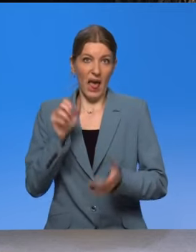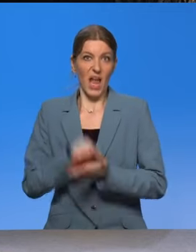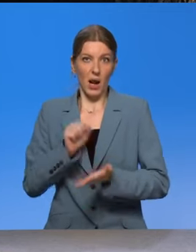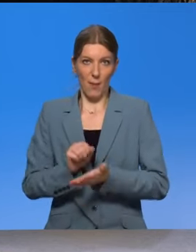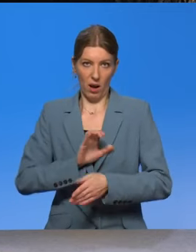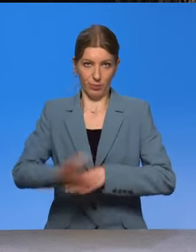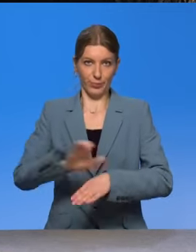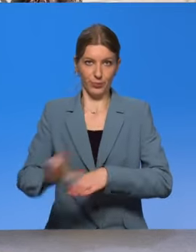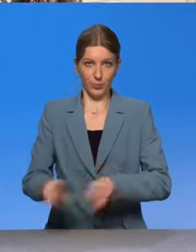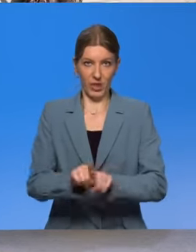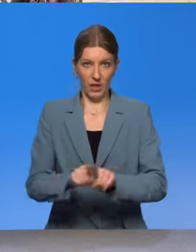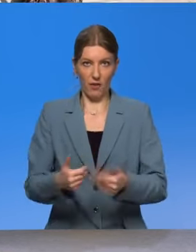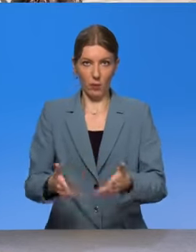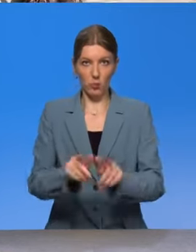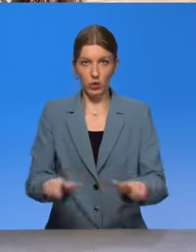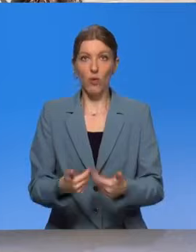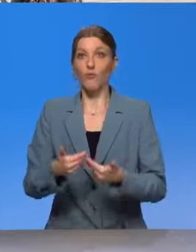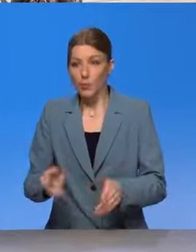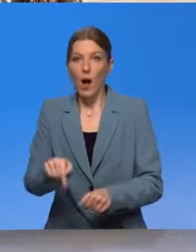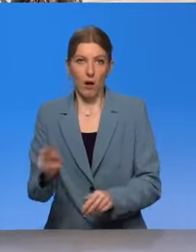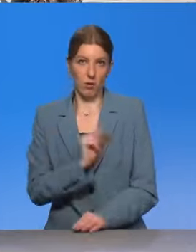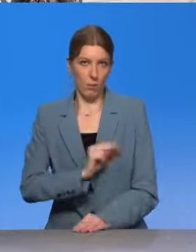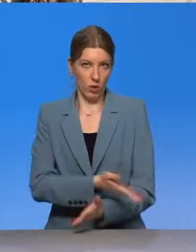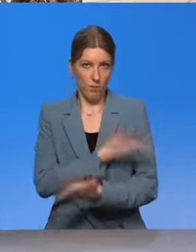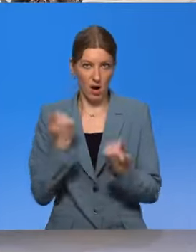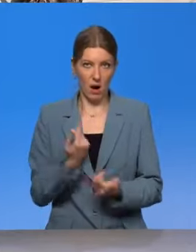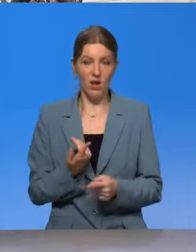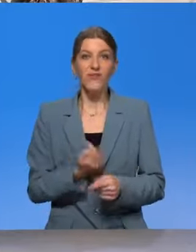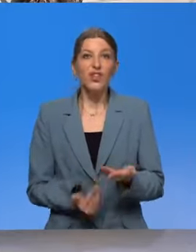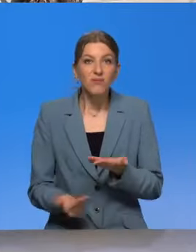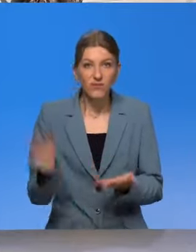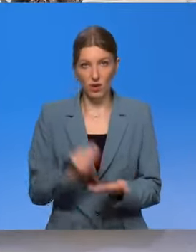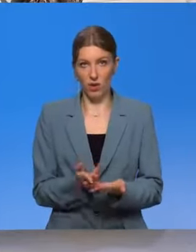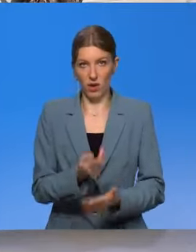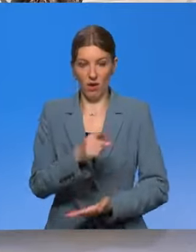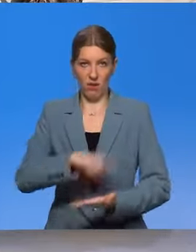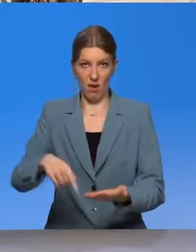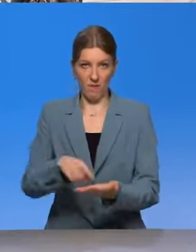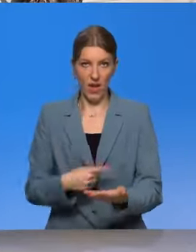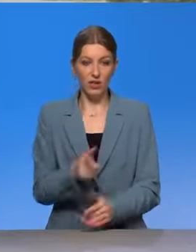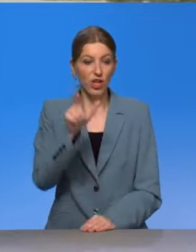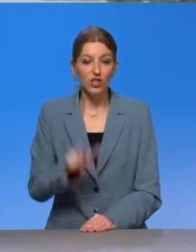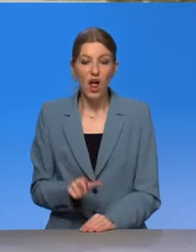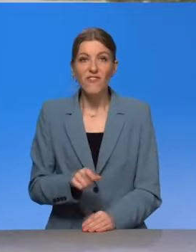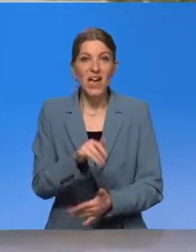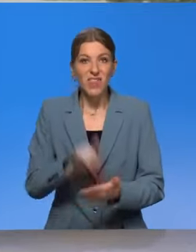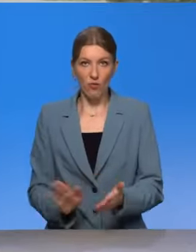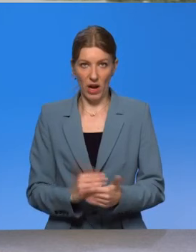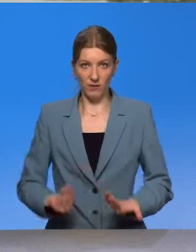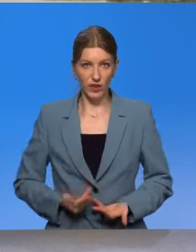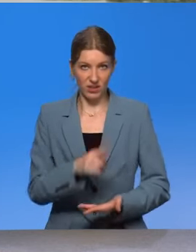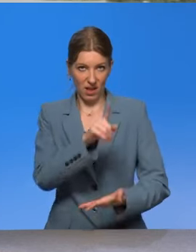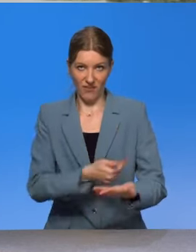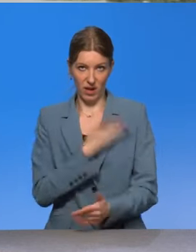которые не находят себе работы. Неуверенность, недоверие порождает. Человек не уверен в жизни, у него недоверие ни к чему. Много обмана